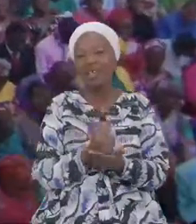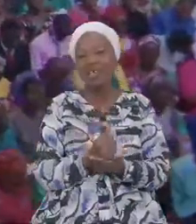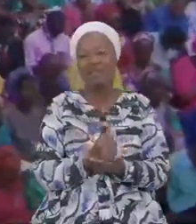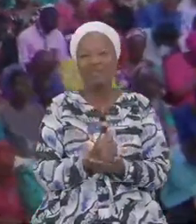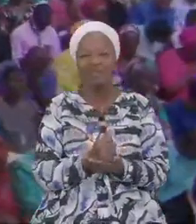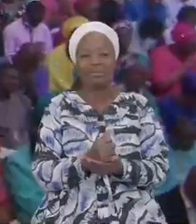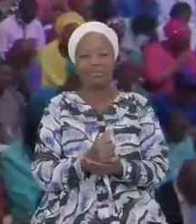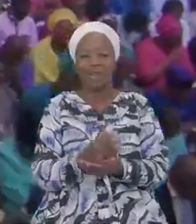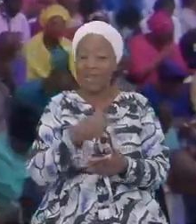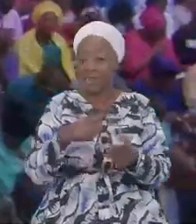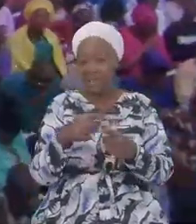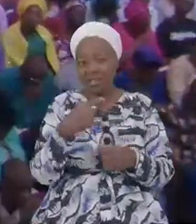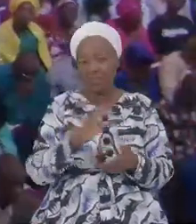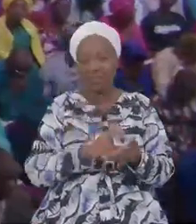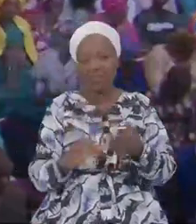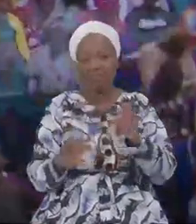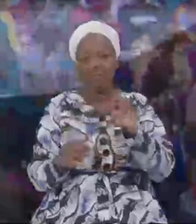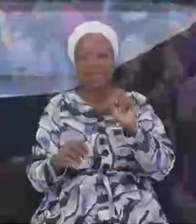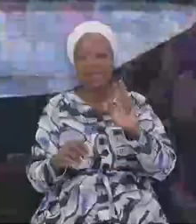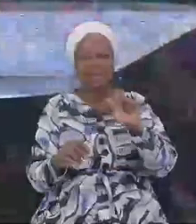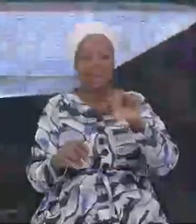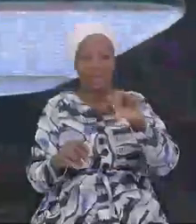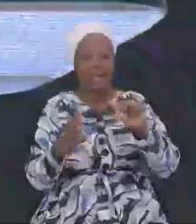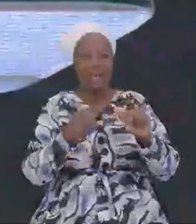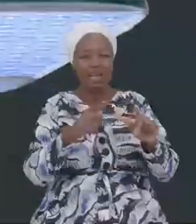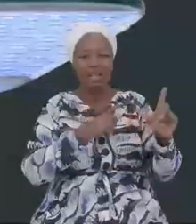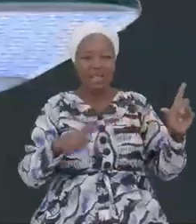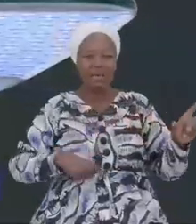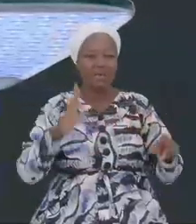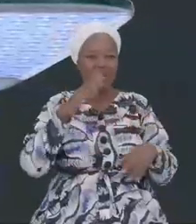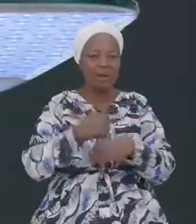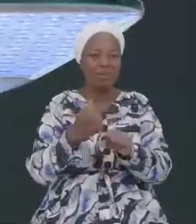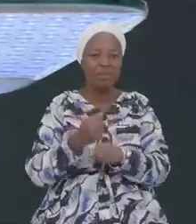Ensuite, il dit dans le verset 13, l'Éternel fera de toi